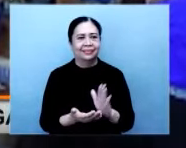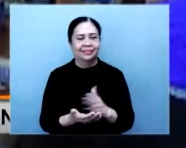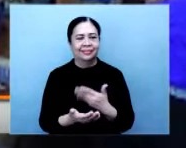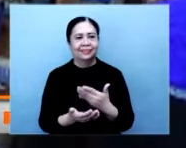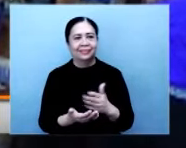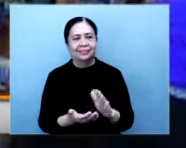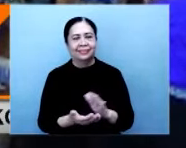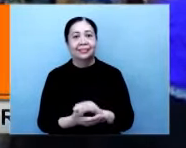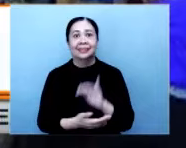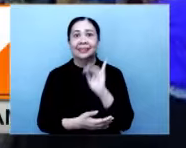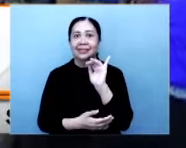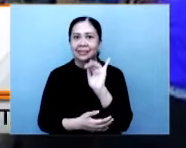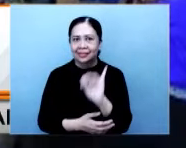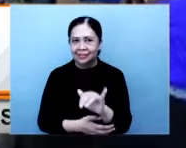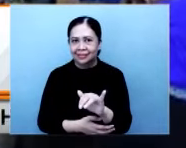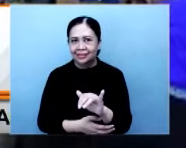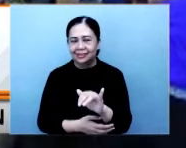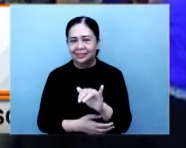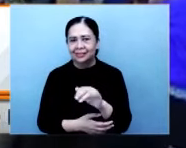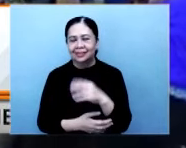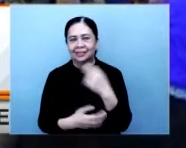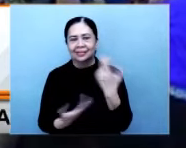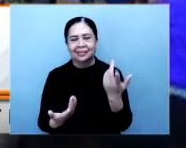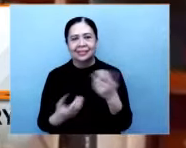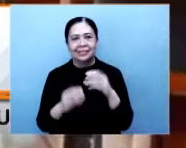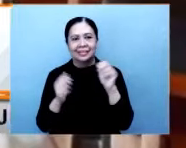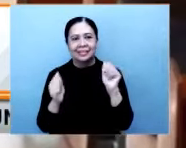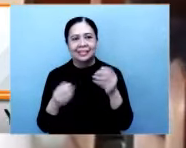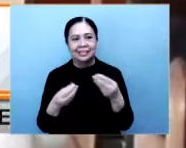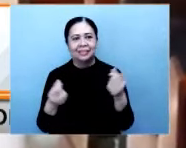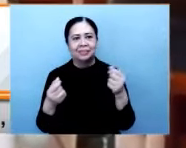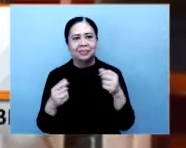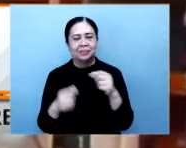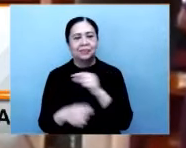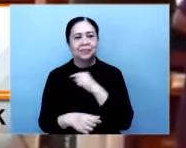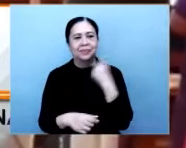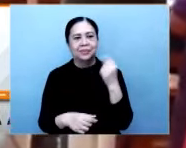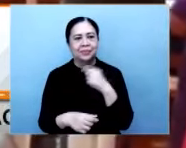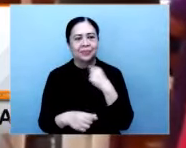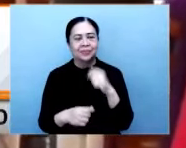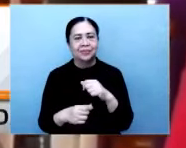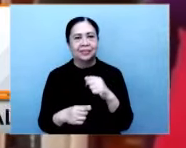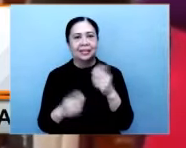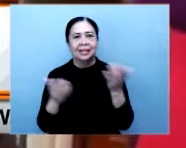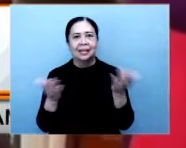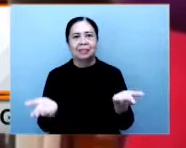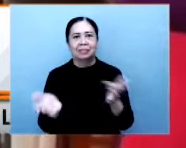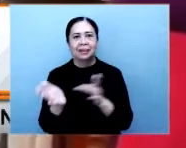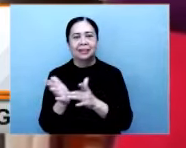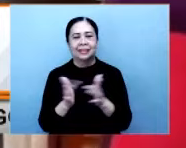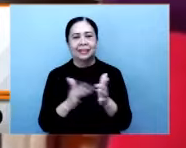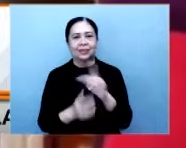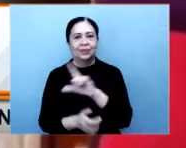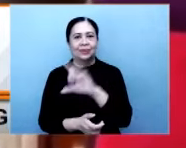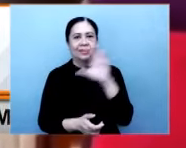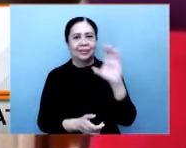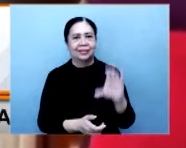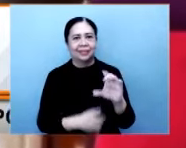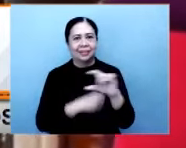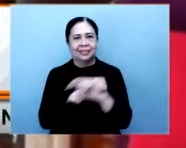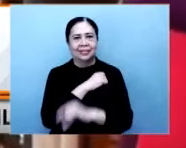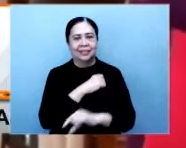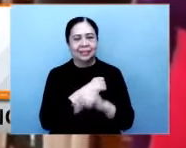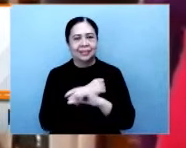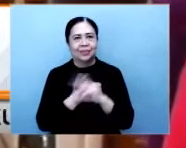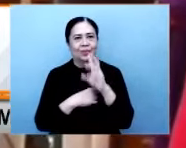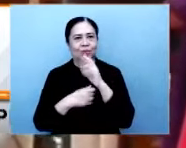Yan ang healing priest na si Father Joseph Valier na sa kamay ni Jesus Parish sa Lucena, Quezon. Dala-dala ang water